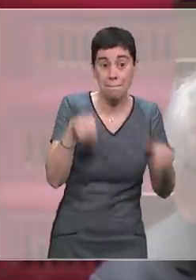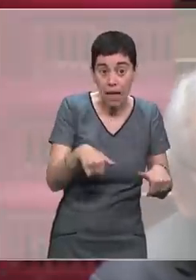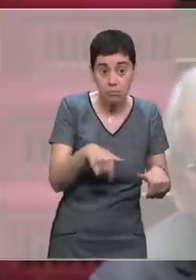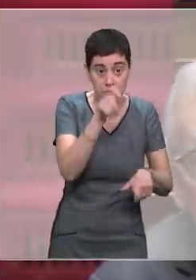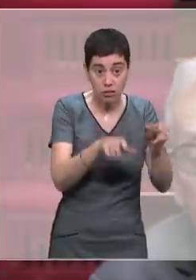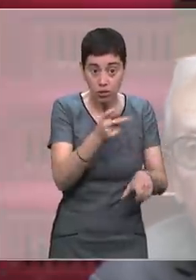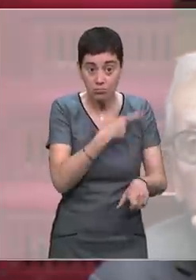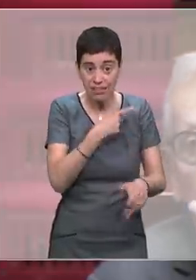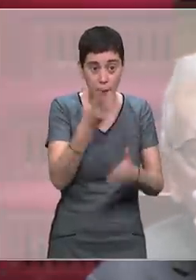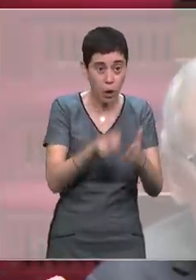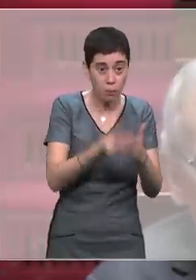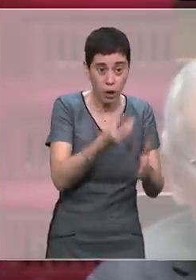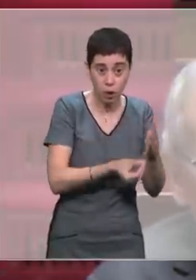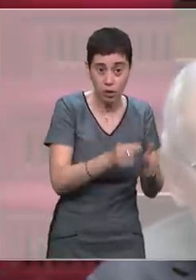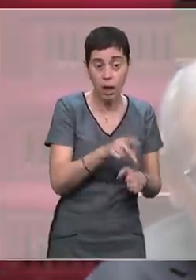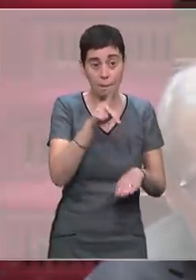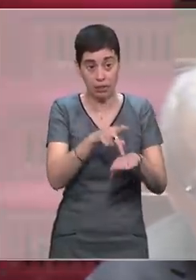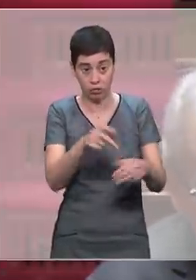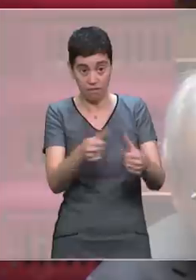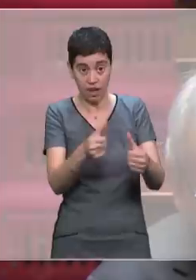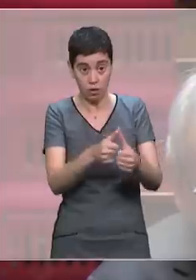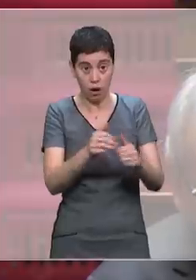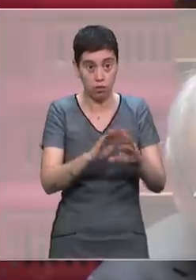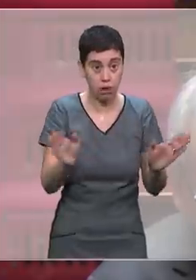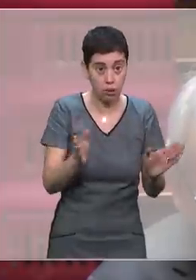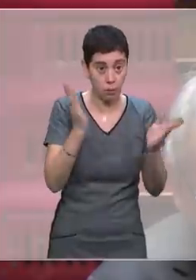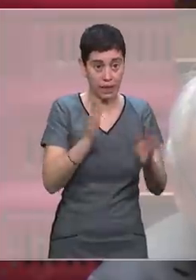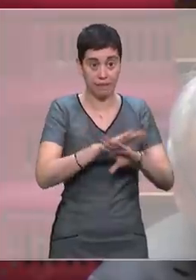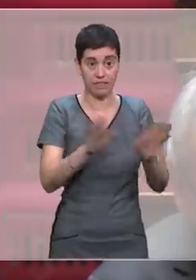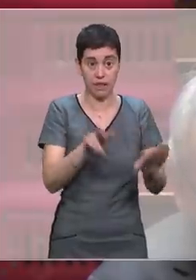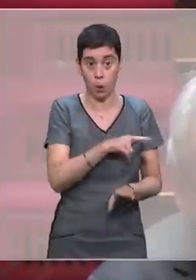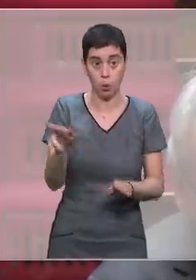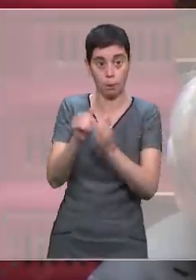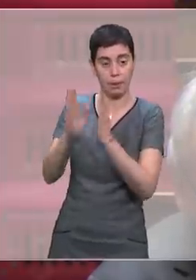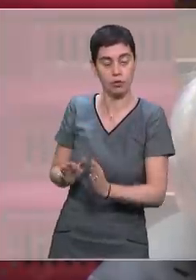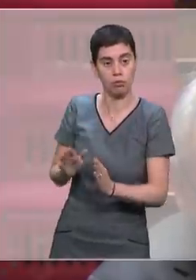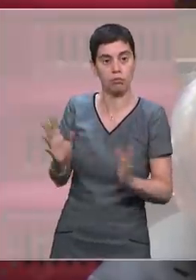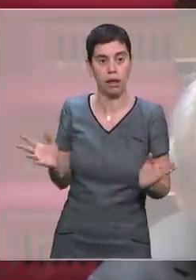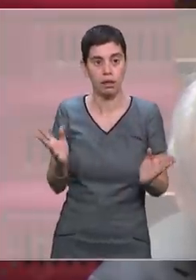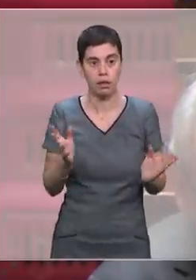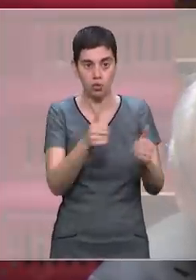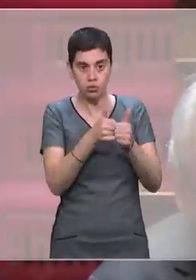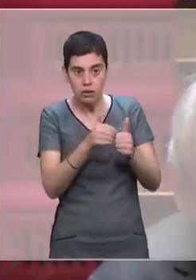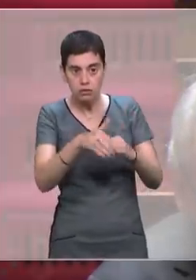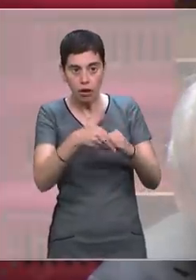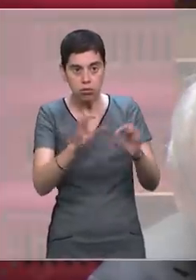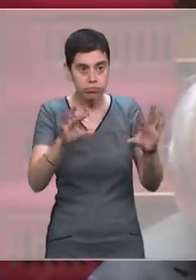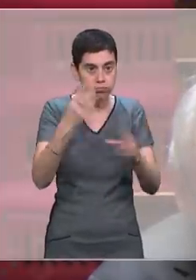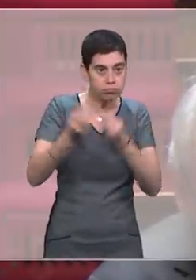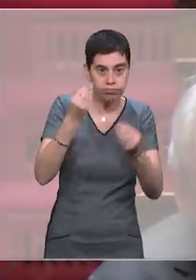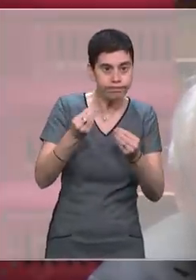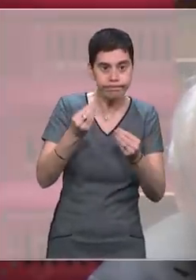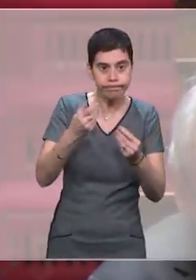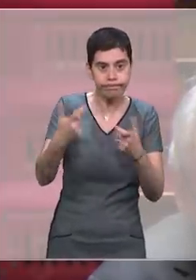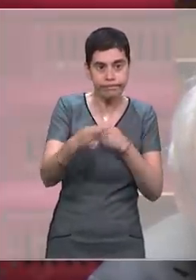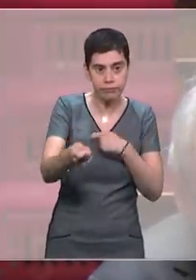criant. Patients qui rentrent chez eux une fois le temps d'hospitalisation effectué, sans le suivi approprié. Demain,